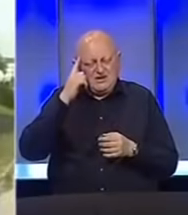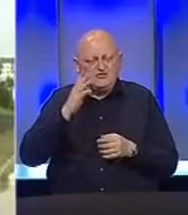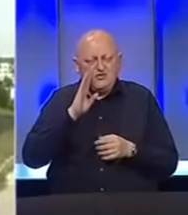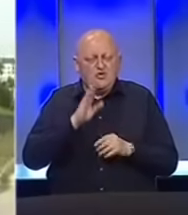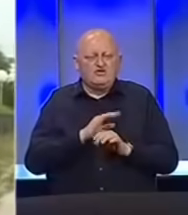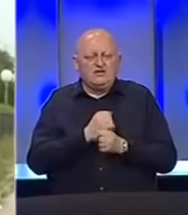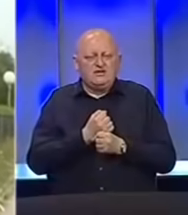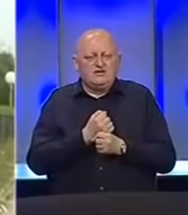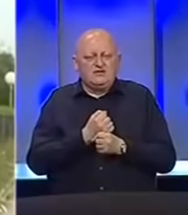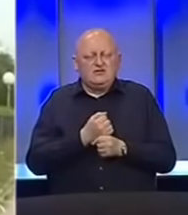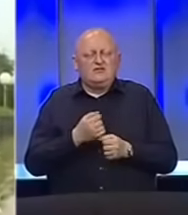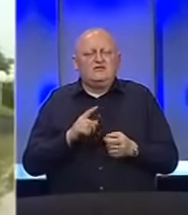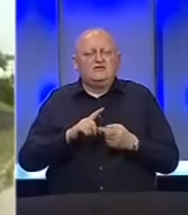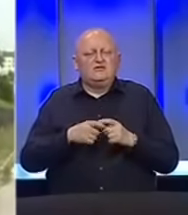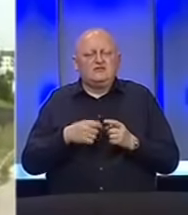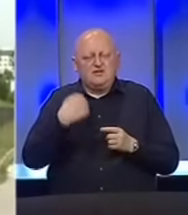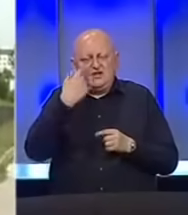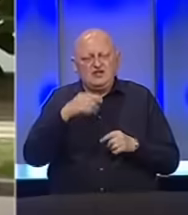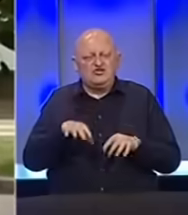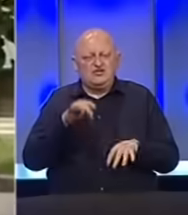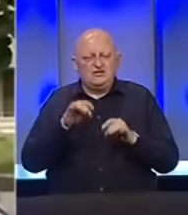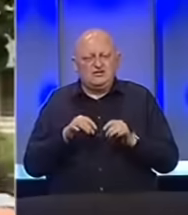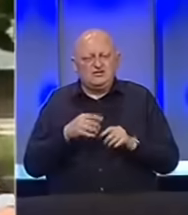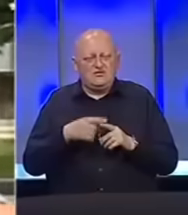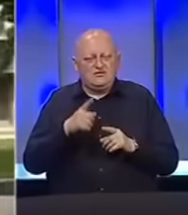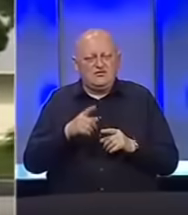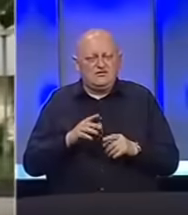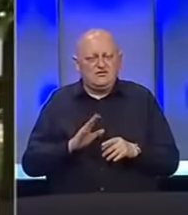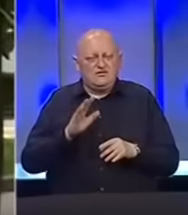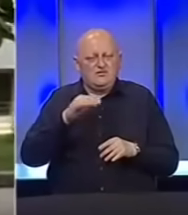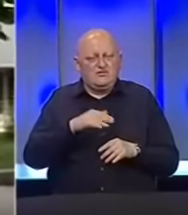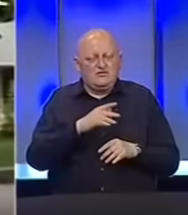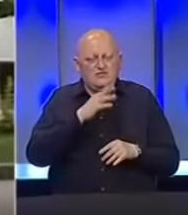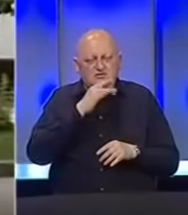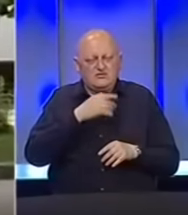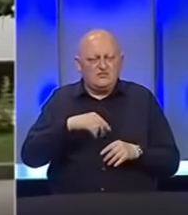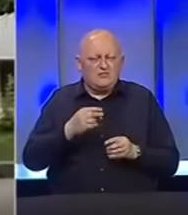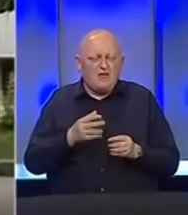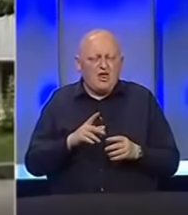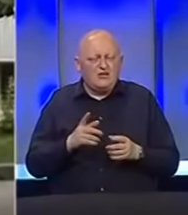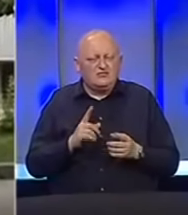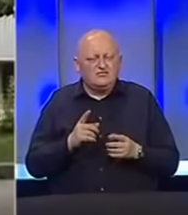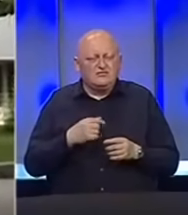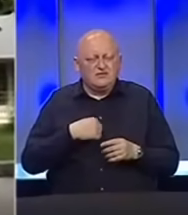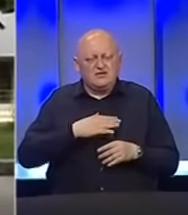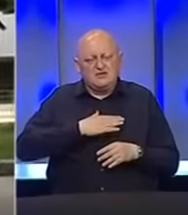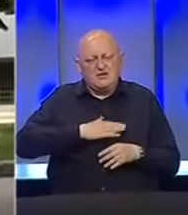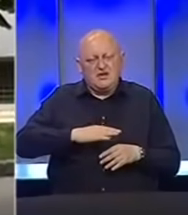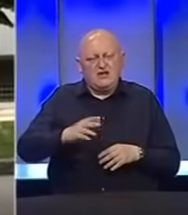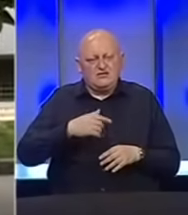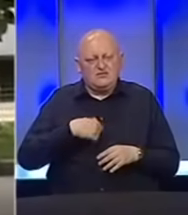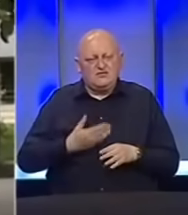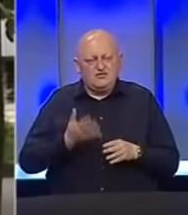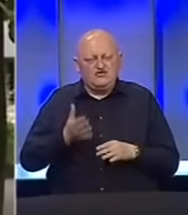Bosni i Hercegovini. Stvar je ličnog izbora. Zbog tih brda koja mi imamo u Sarajevu, malo je nezgodno da smo nekom ravnom dijelu vjerojatno više